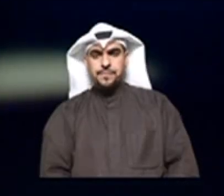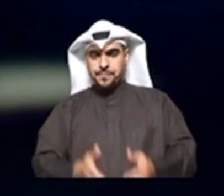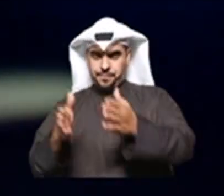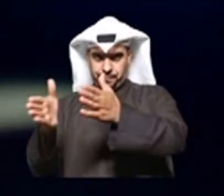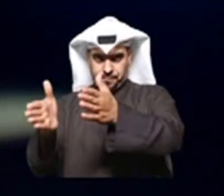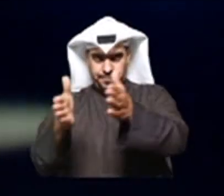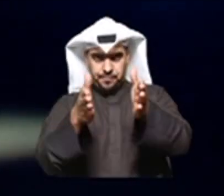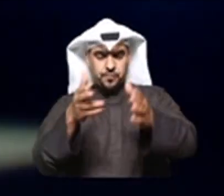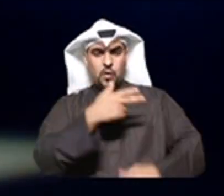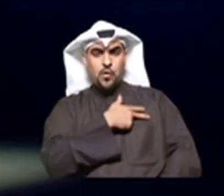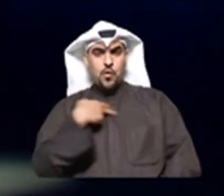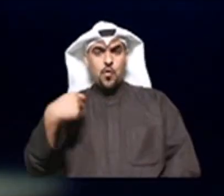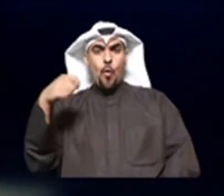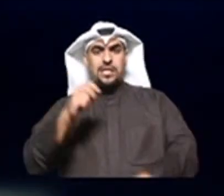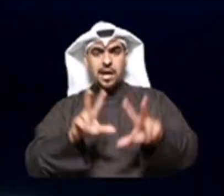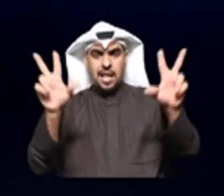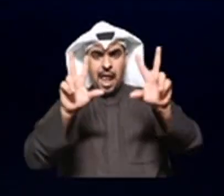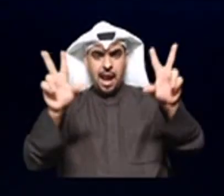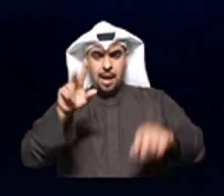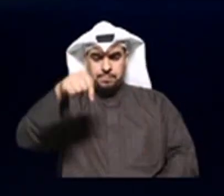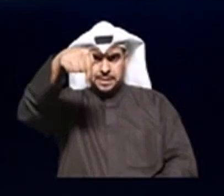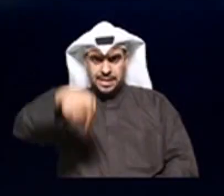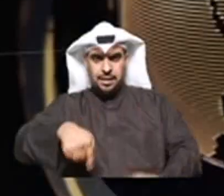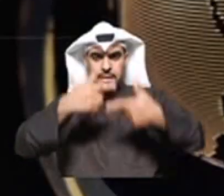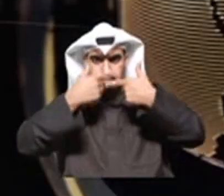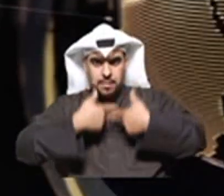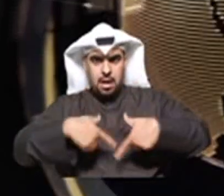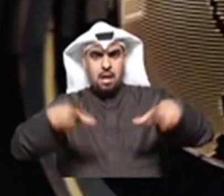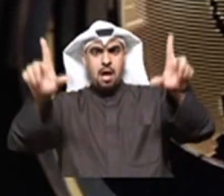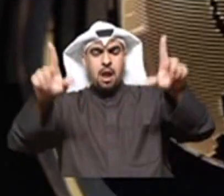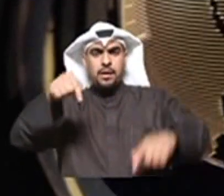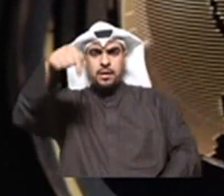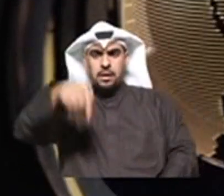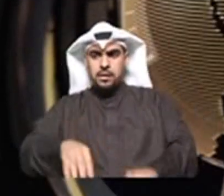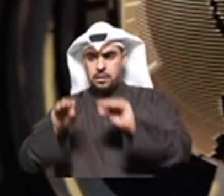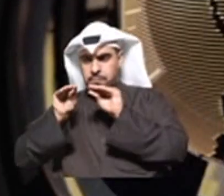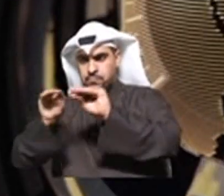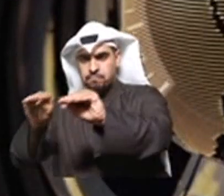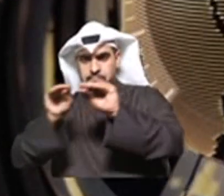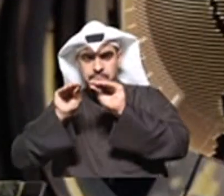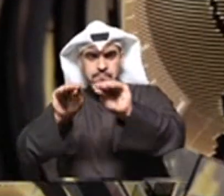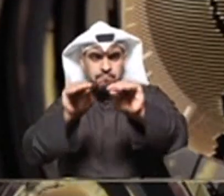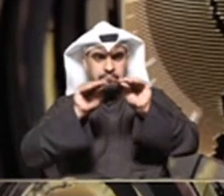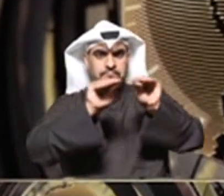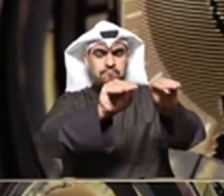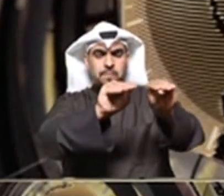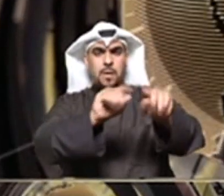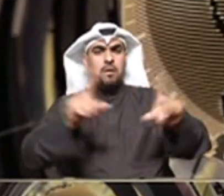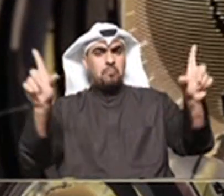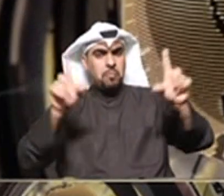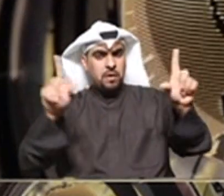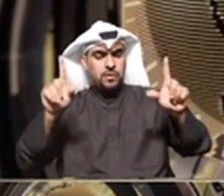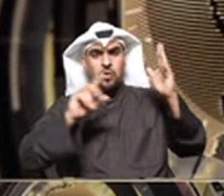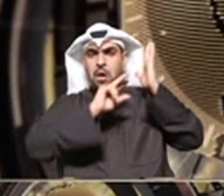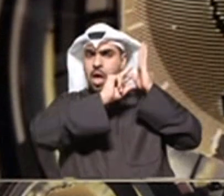أعلنت وزارة الإعلام إطلاق حملة تسويقية واسعة تزامنا مع الأعياد الوطنية وعبر مختلف وسائل الإعلام